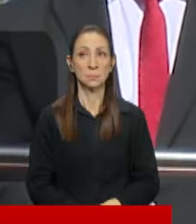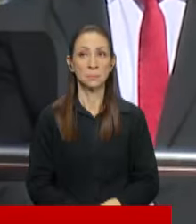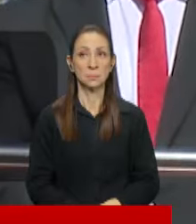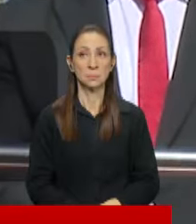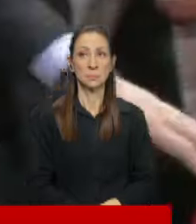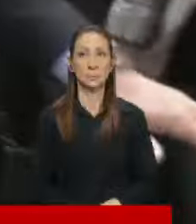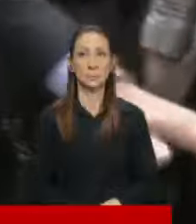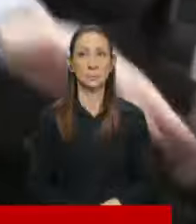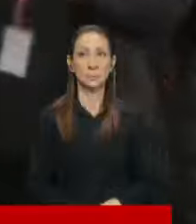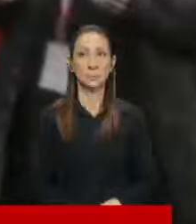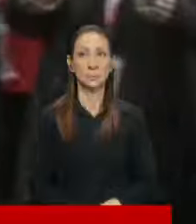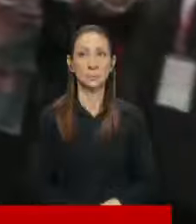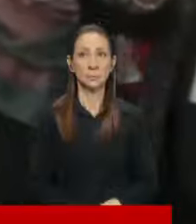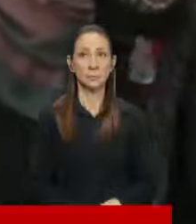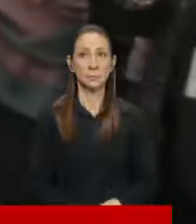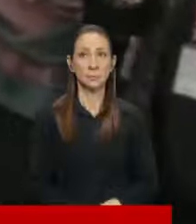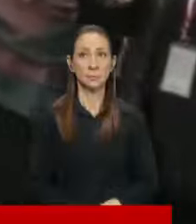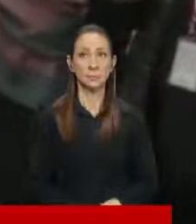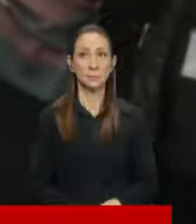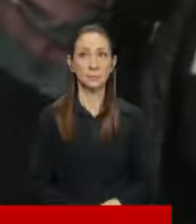doğal hakkınız.